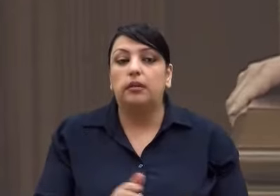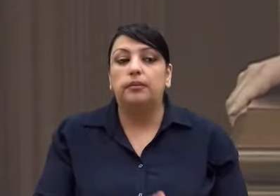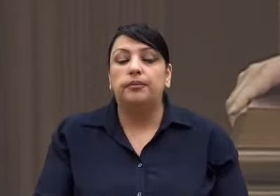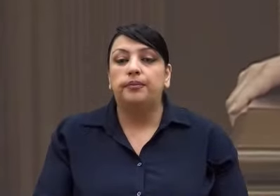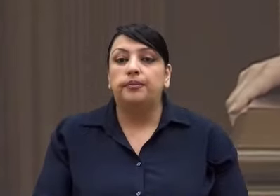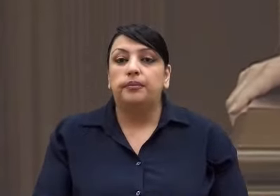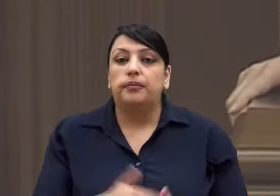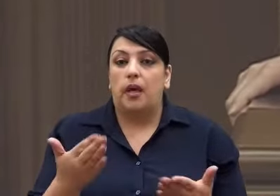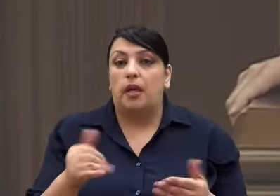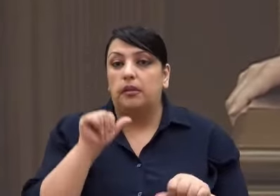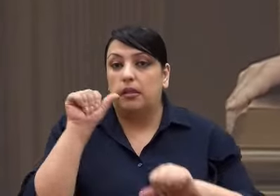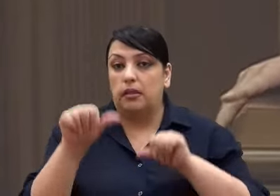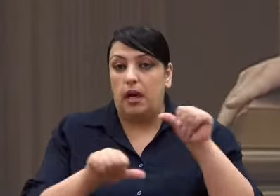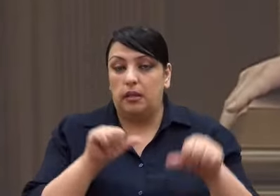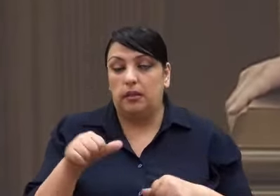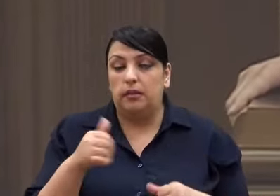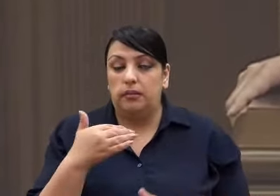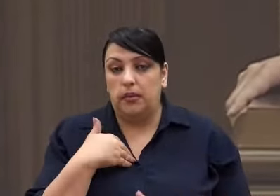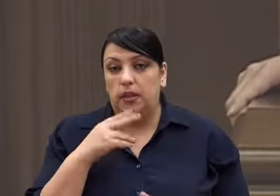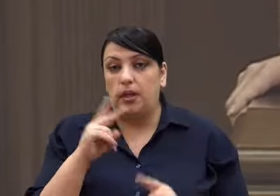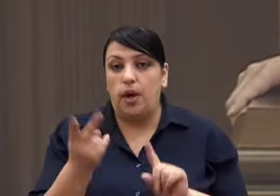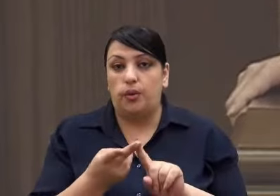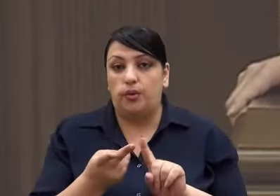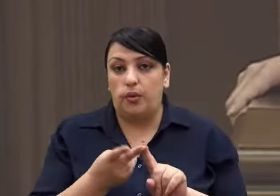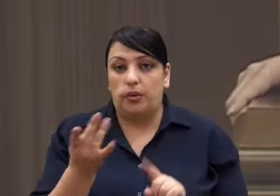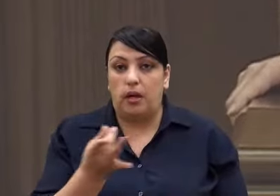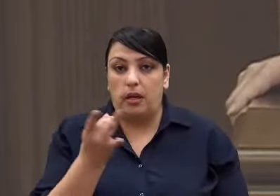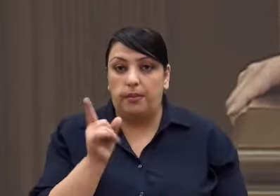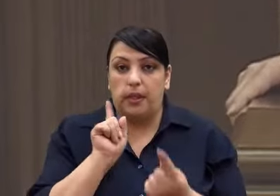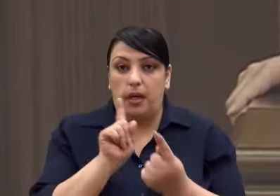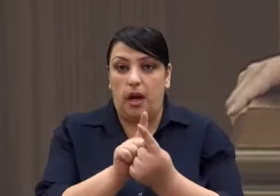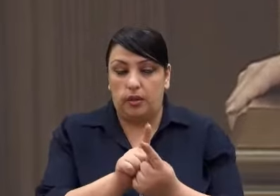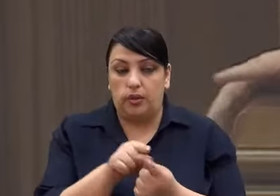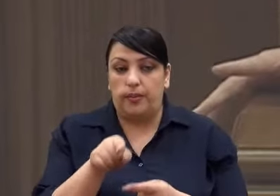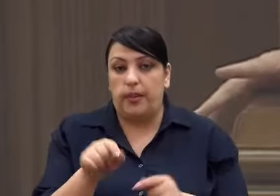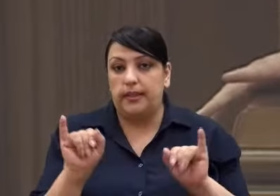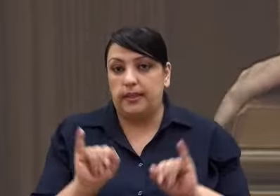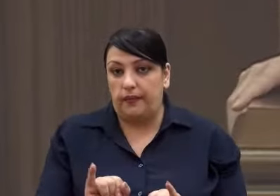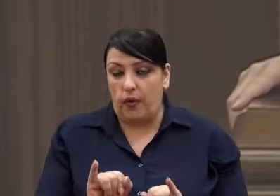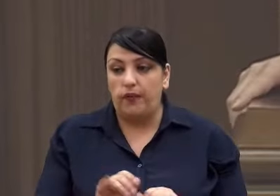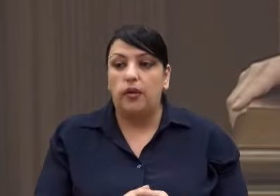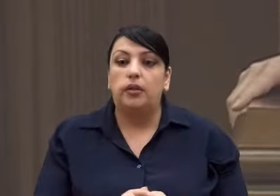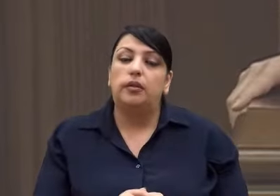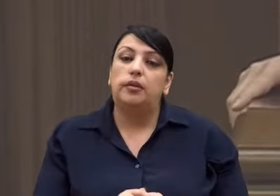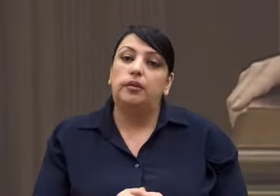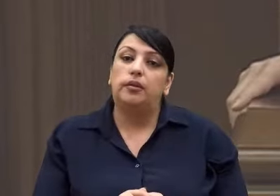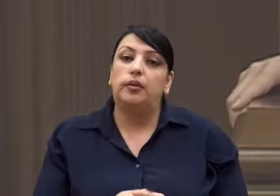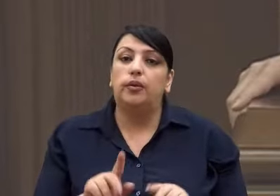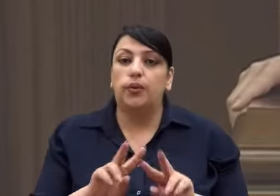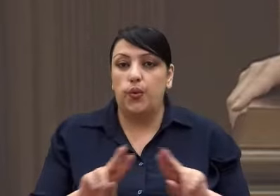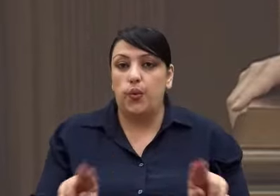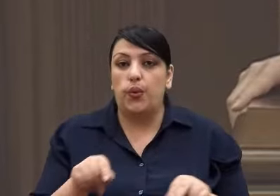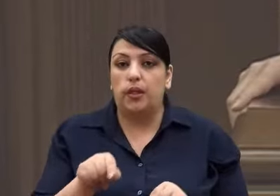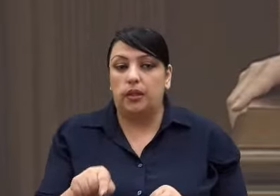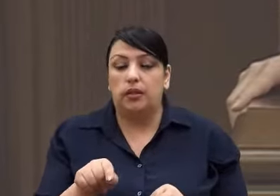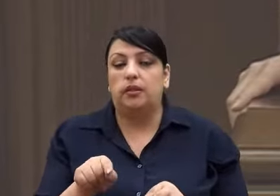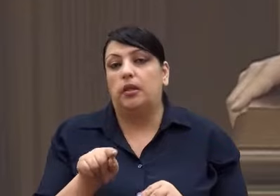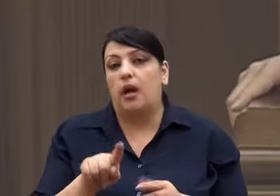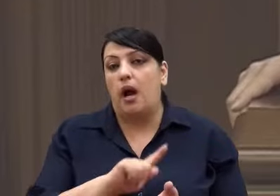մենք արդեն երկրորդ անգամ ենք հանդիպում այս ձևաչափով, մոտավորապես նույն հարցի